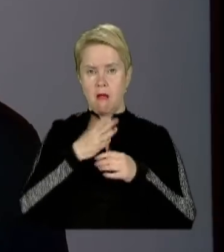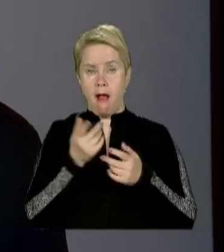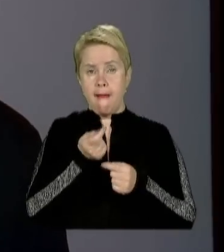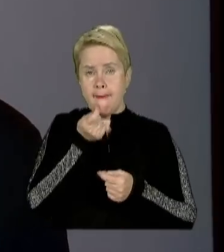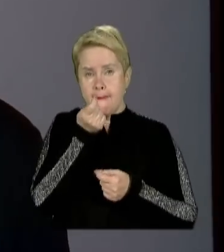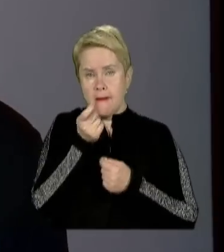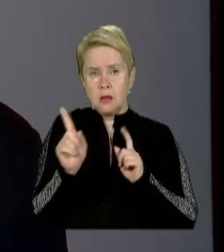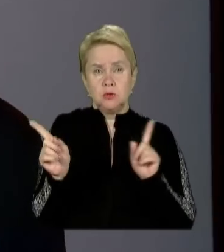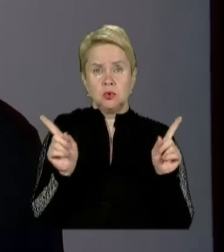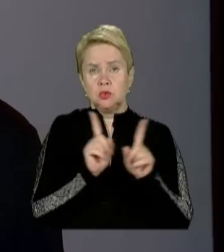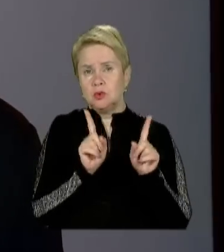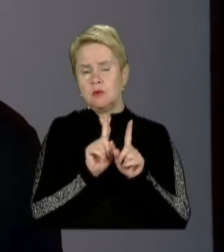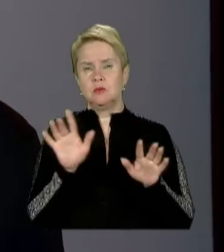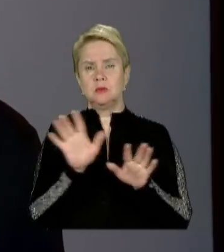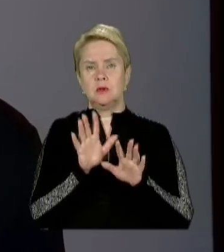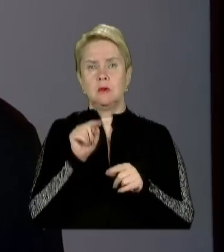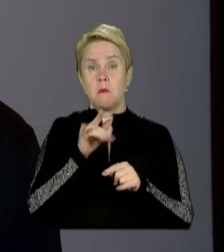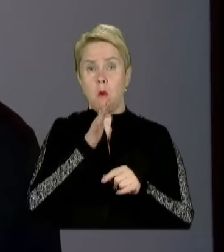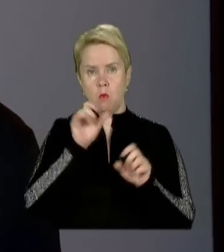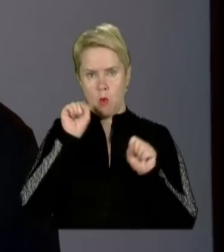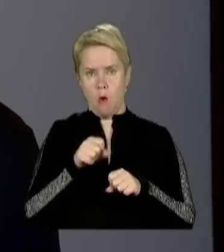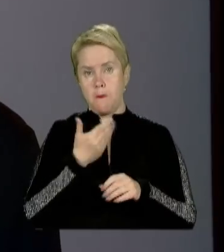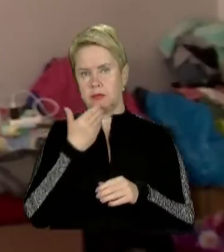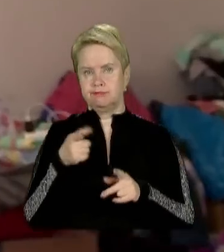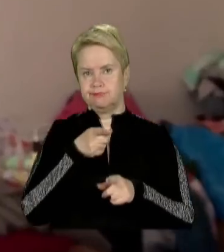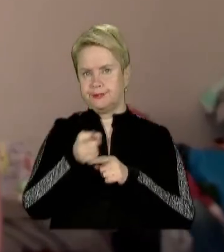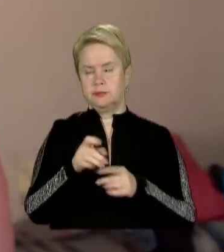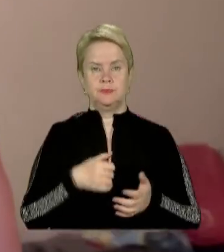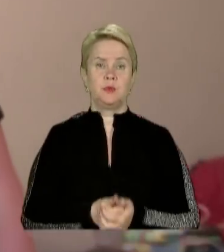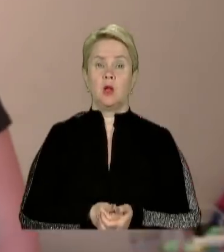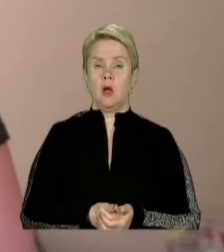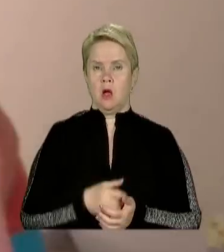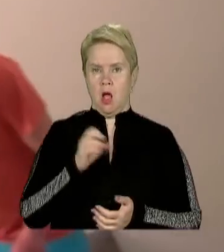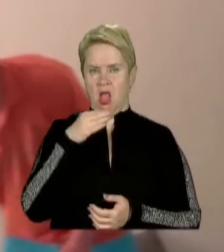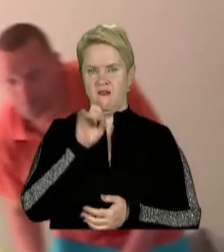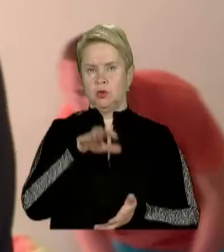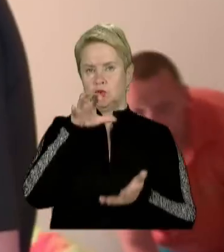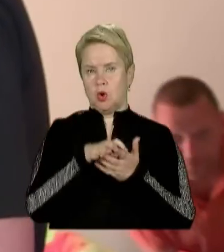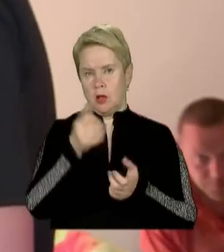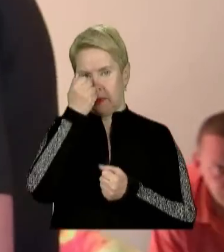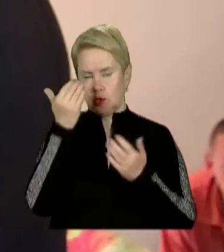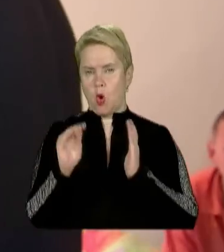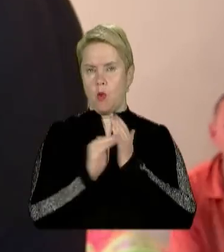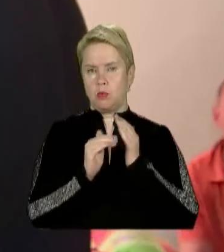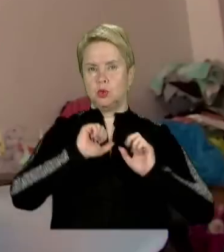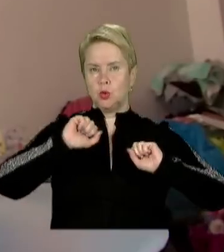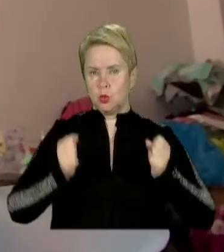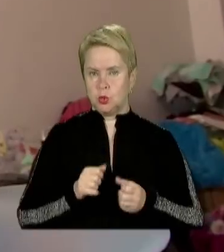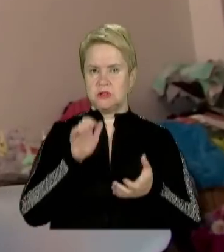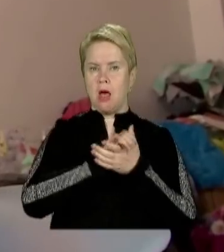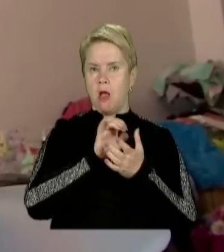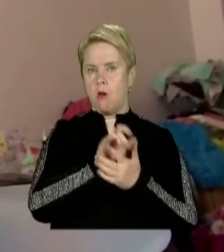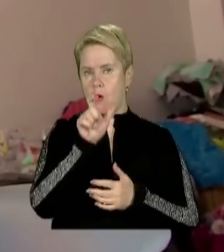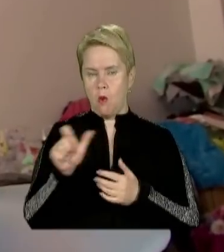дрібничка може на той момент стати останньою для тебе. Євген утримує шелтер завдяки допомозі друзів та